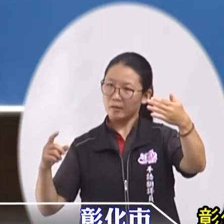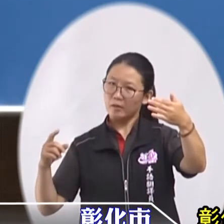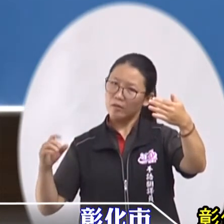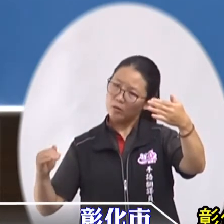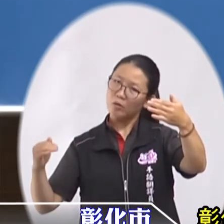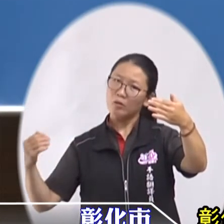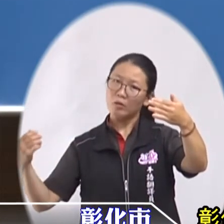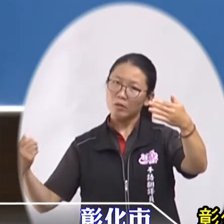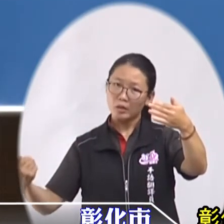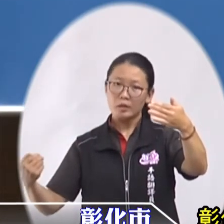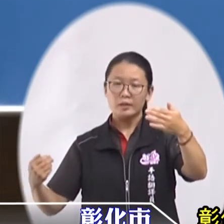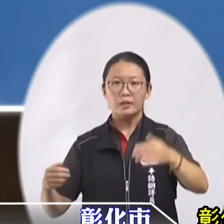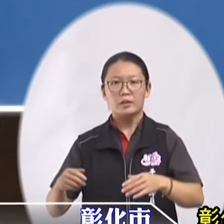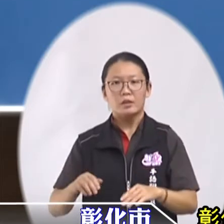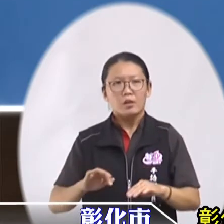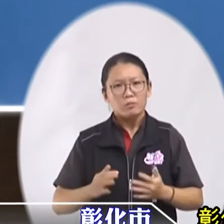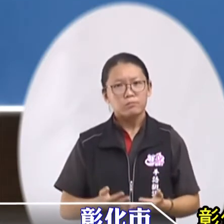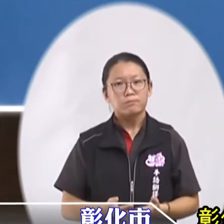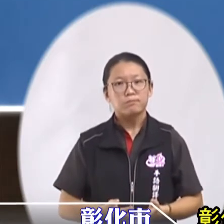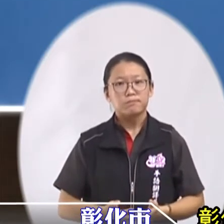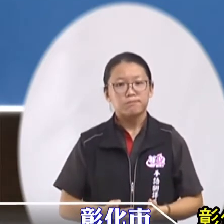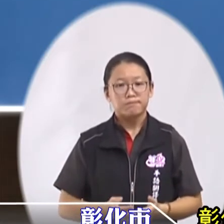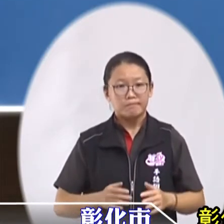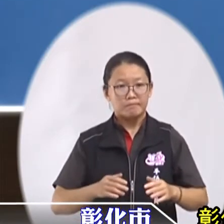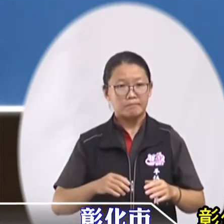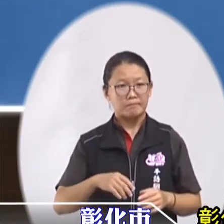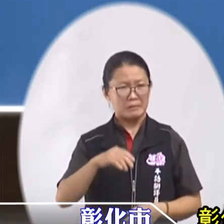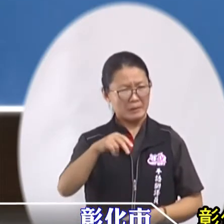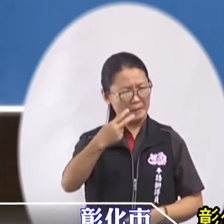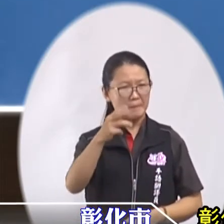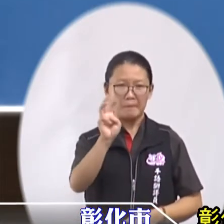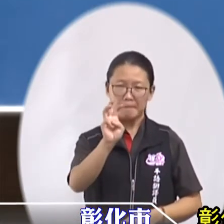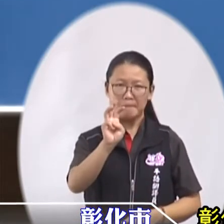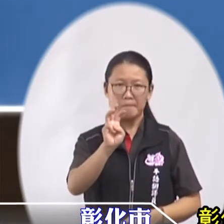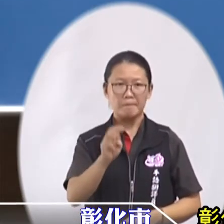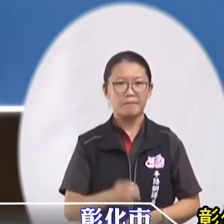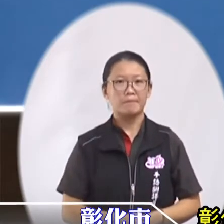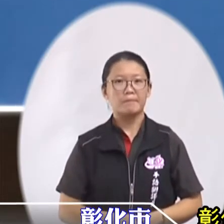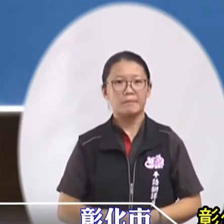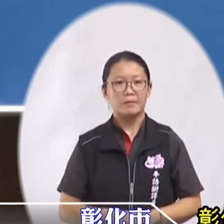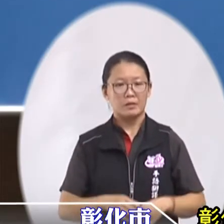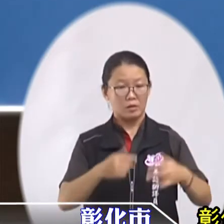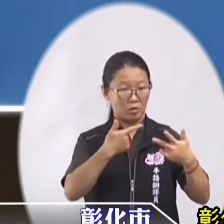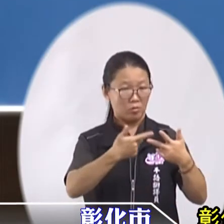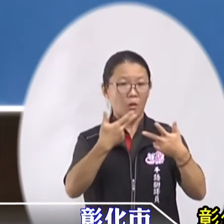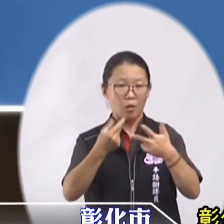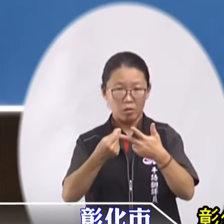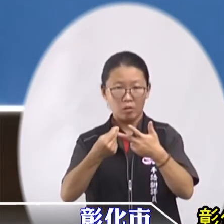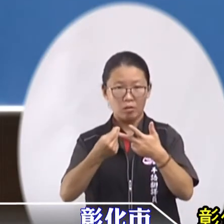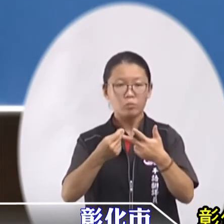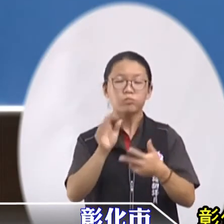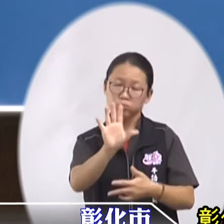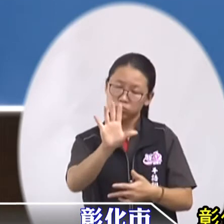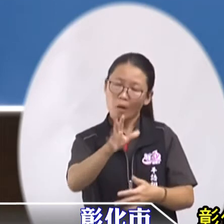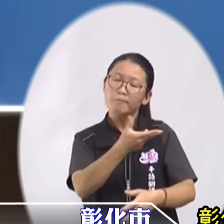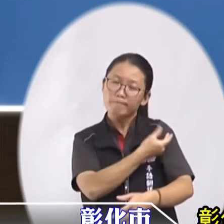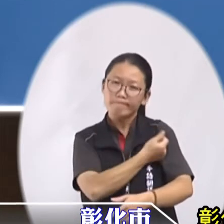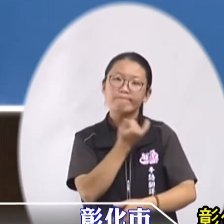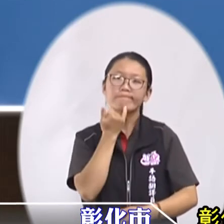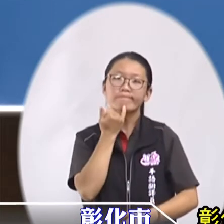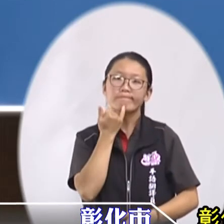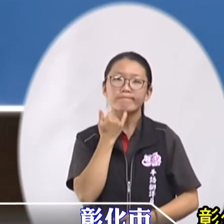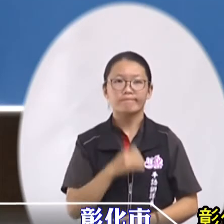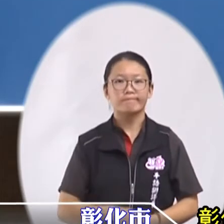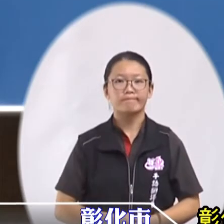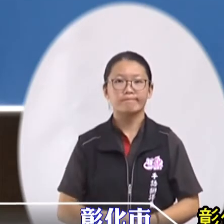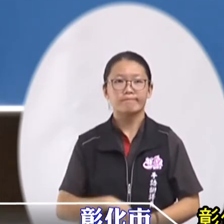9月3号、9月4号、9月8、9、10、11。那平常我们有213诊，假日也有开到302诊哈。所以呢，你打疫苗